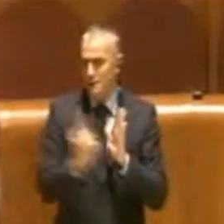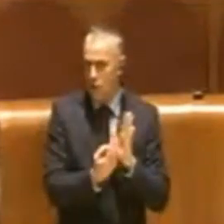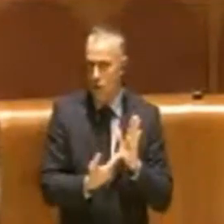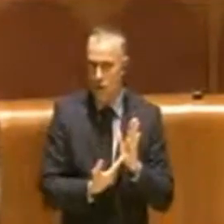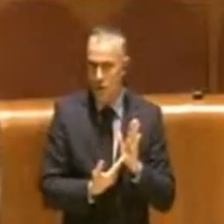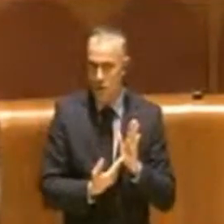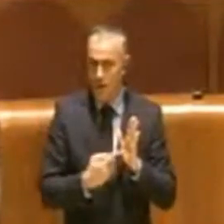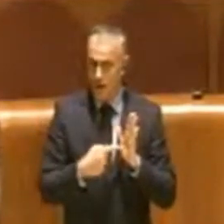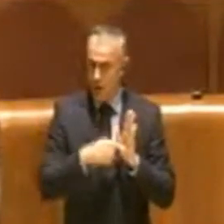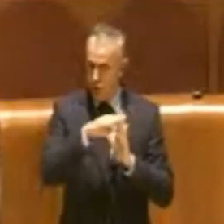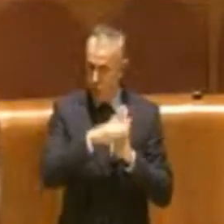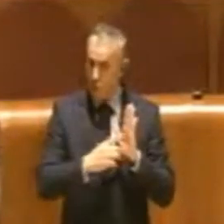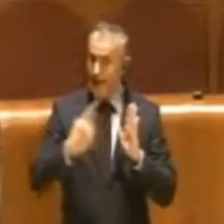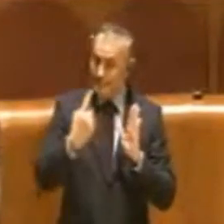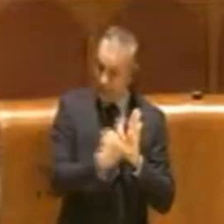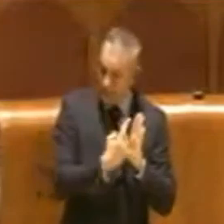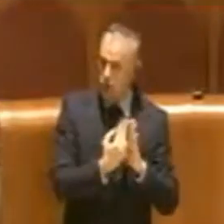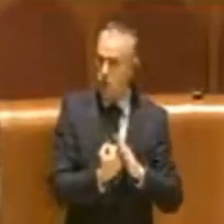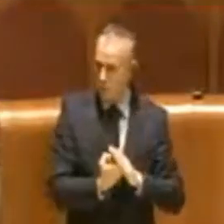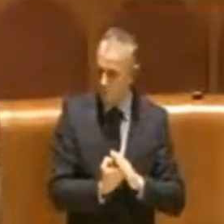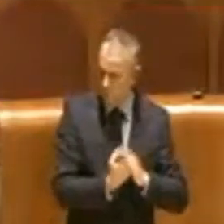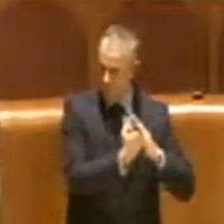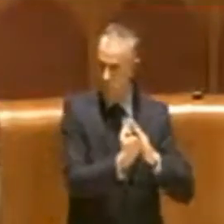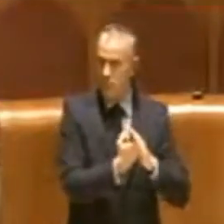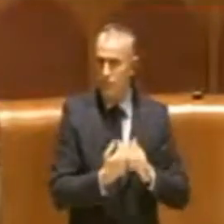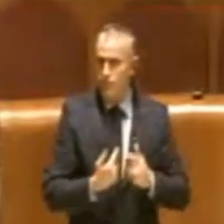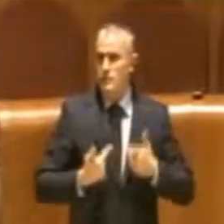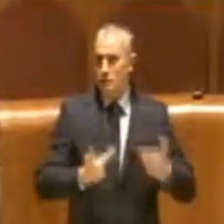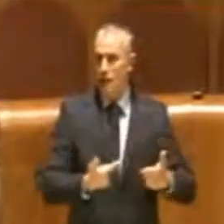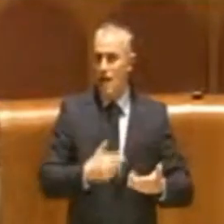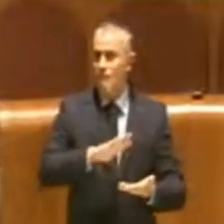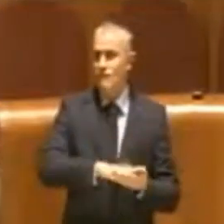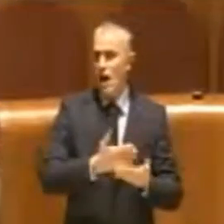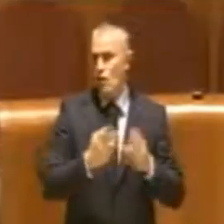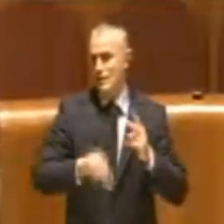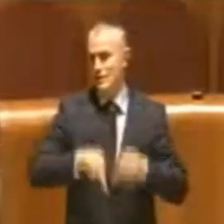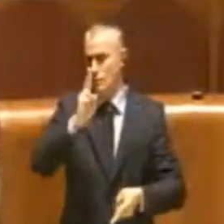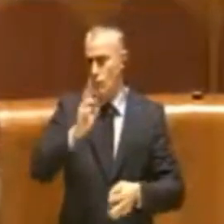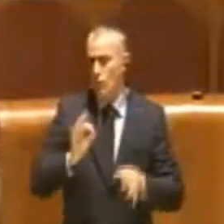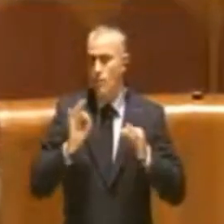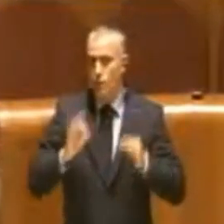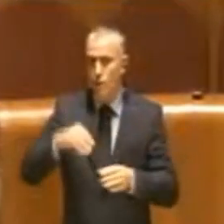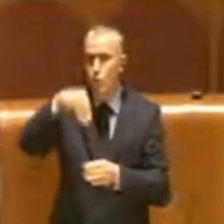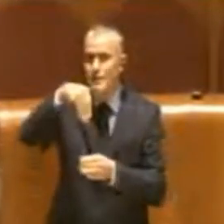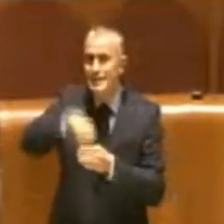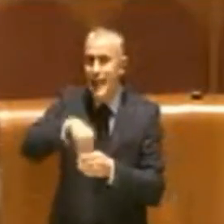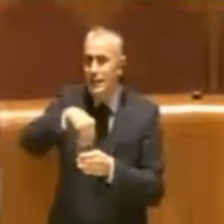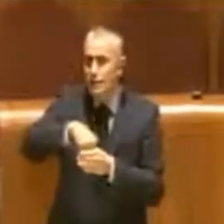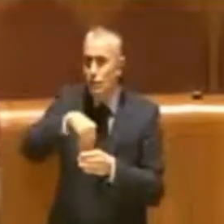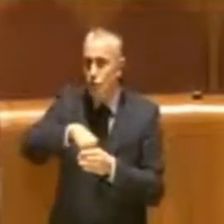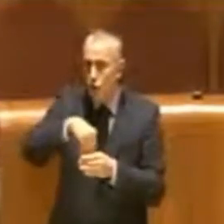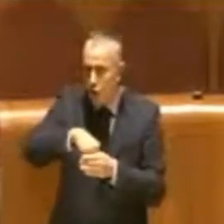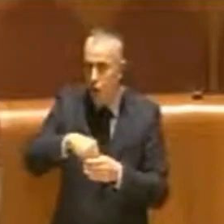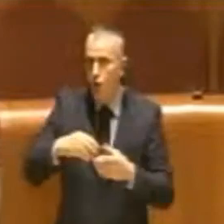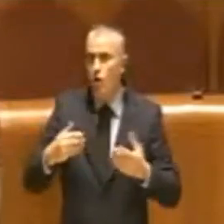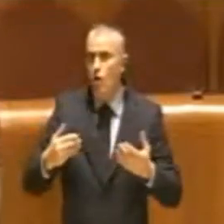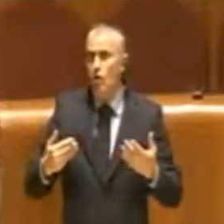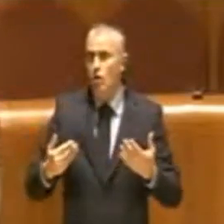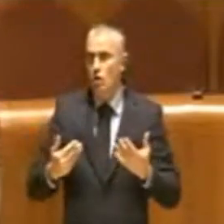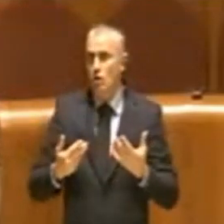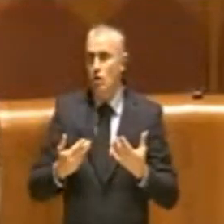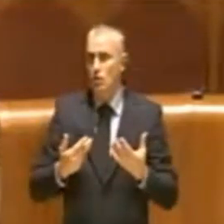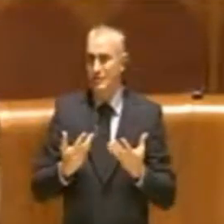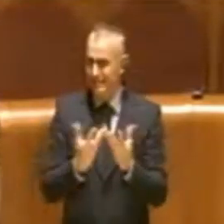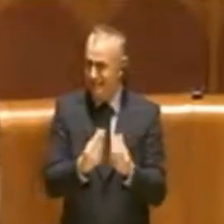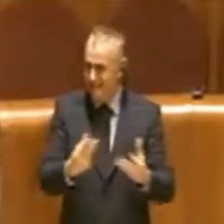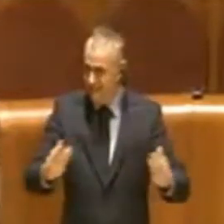applicarla e rafforzarla, e soprattutto quindi dando un peso maggiore all'interno delle decine, devo dire anche abbastanza